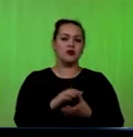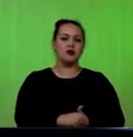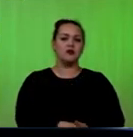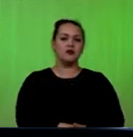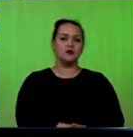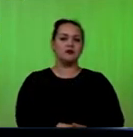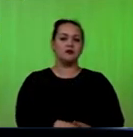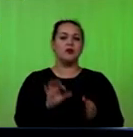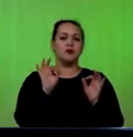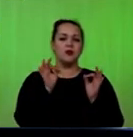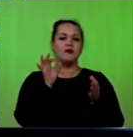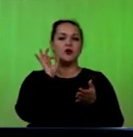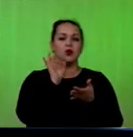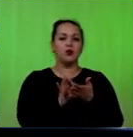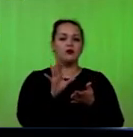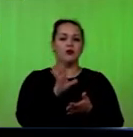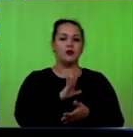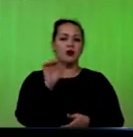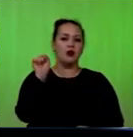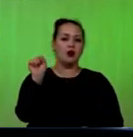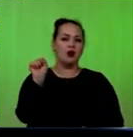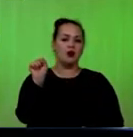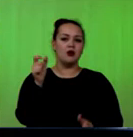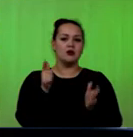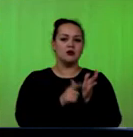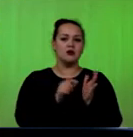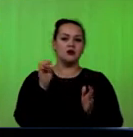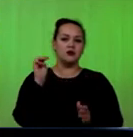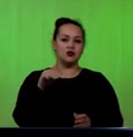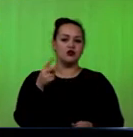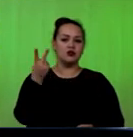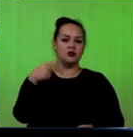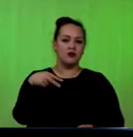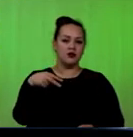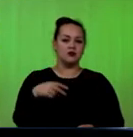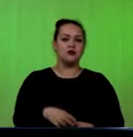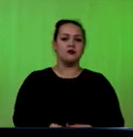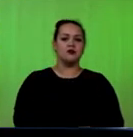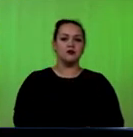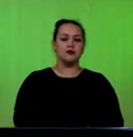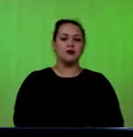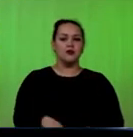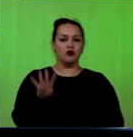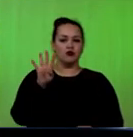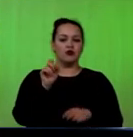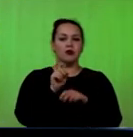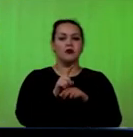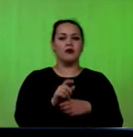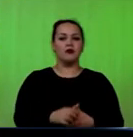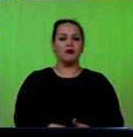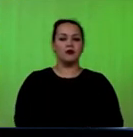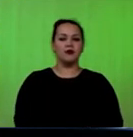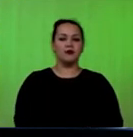правильный вариант был a7000 двадцать четвертое задание